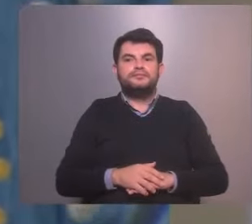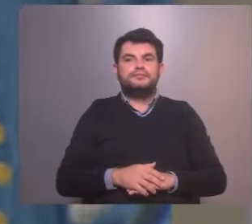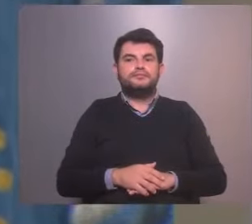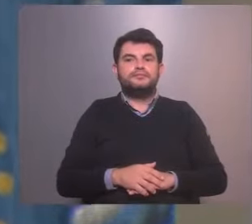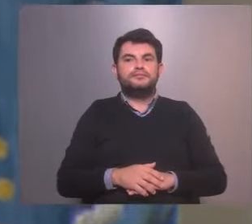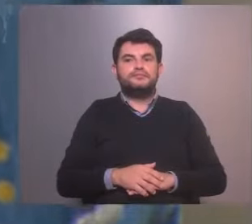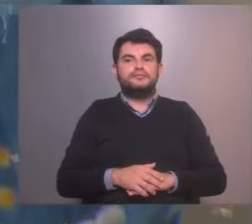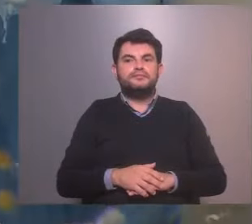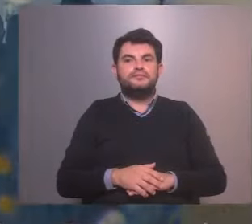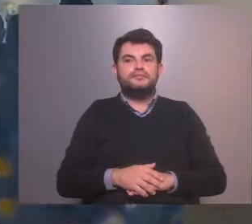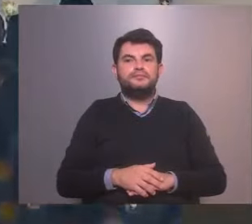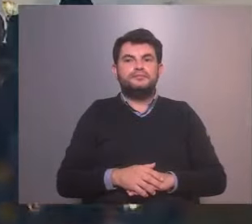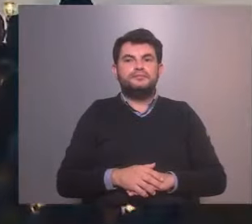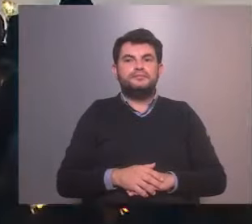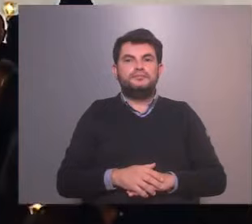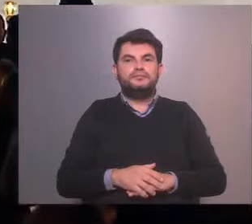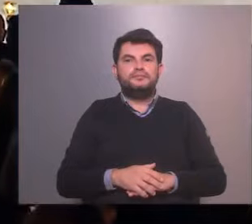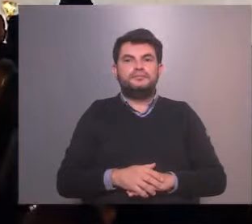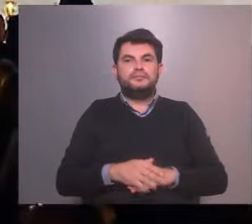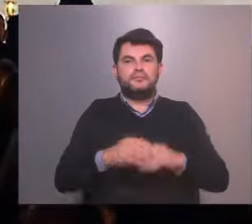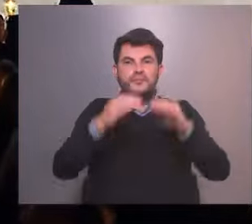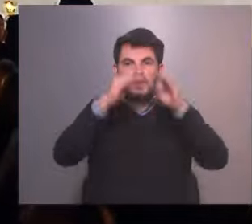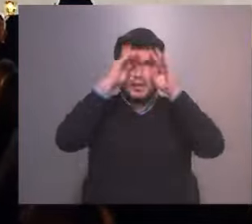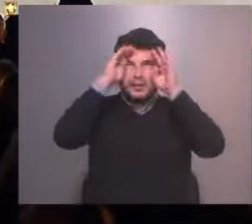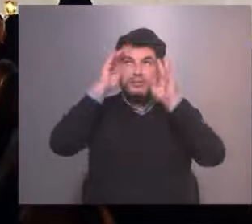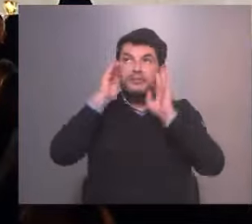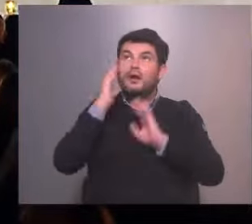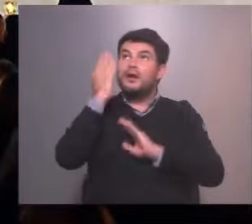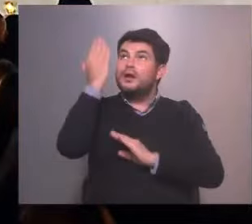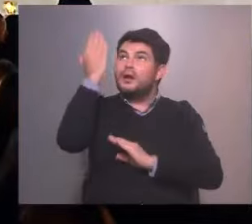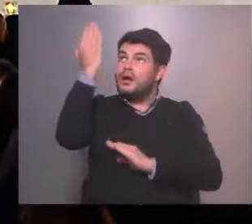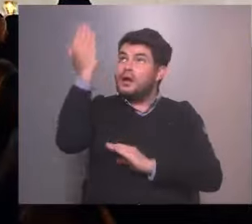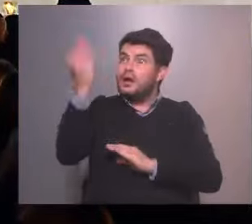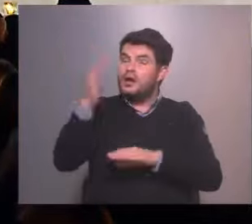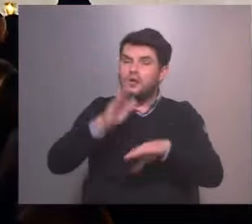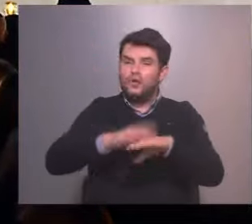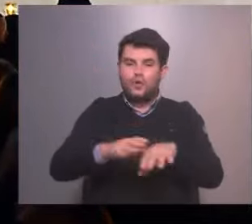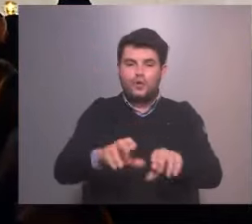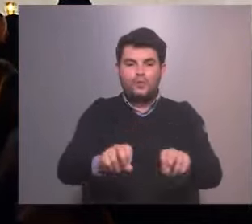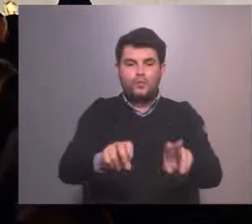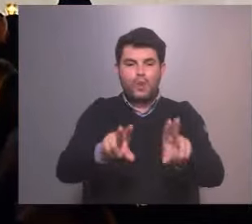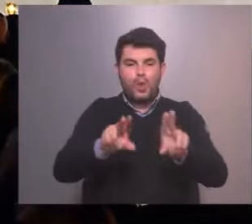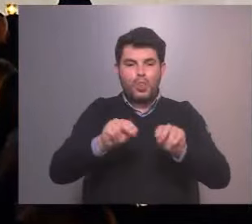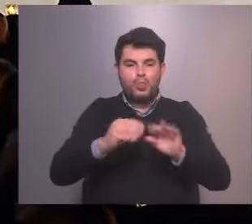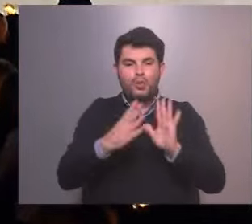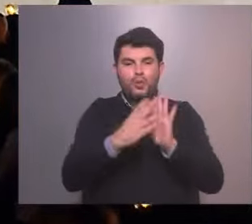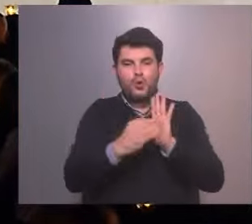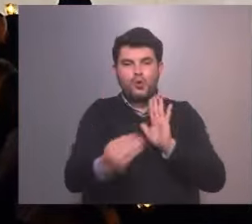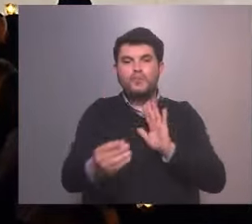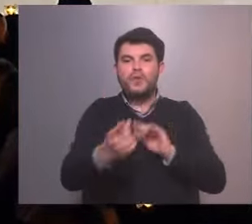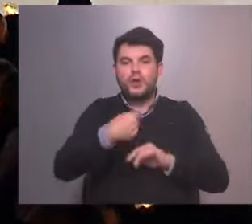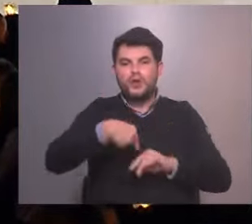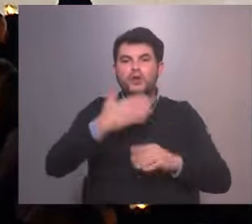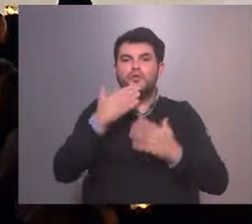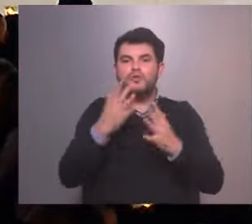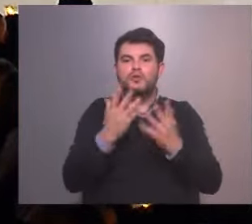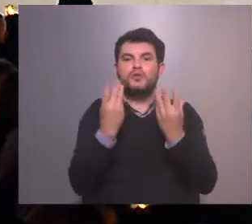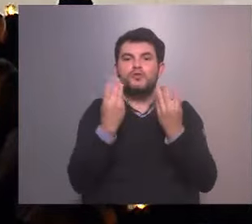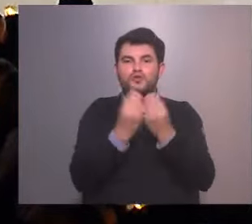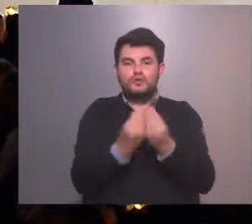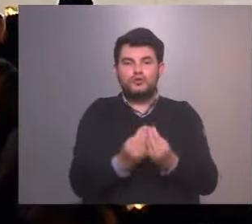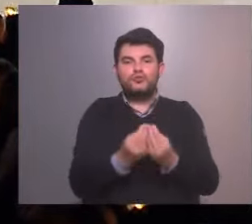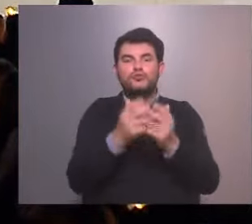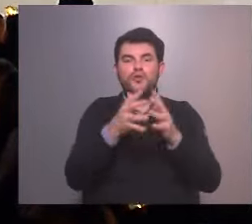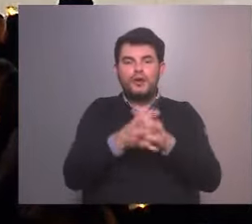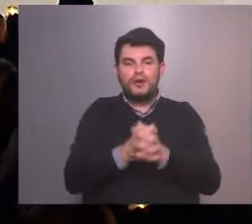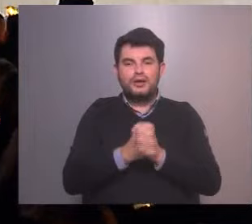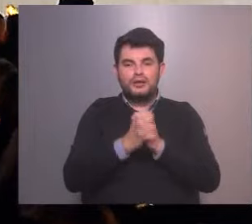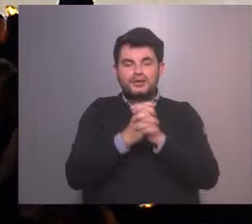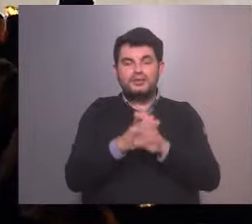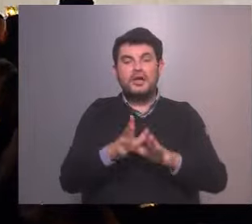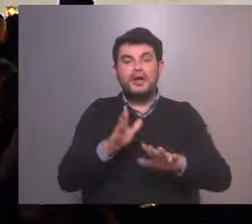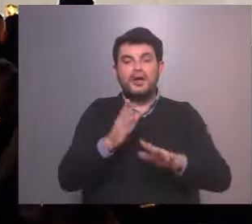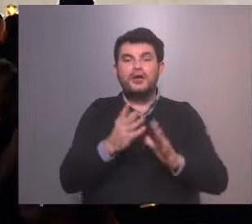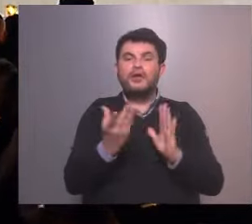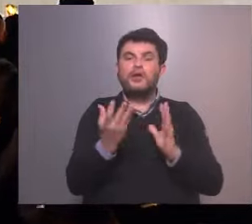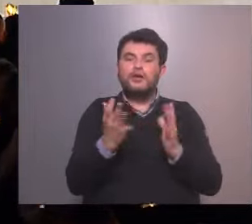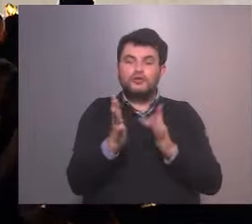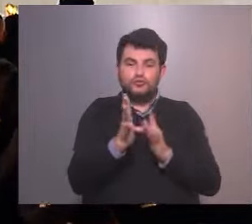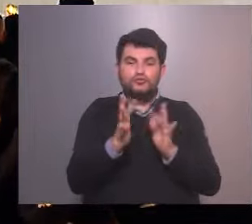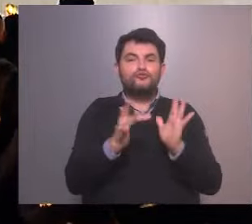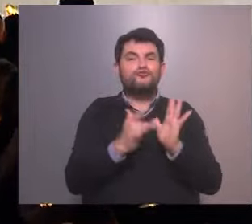sicut erat in principio, et nunc et semper, et in saecula